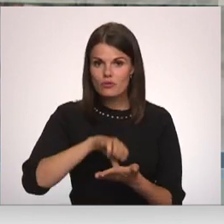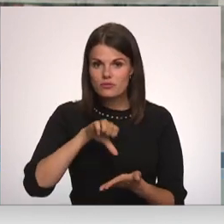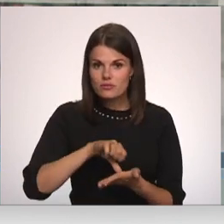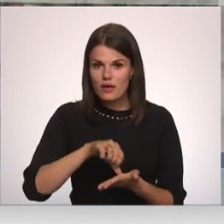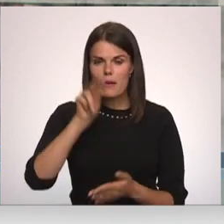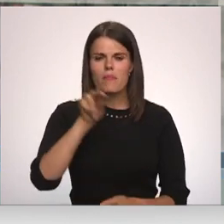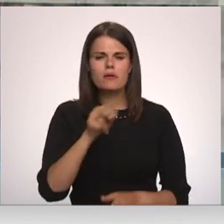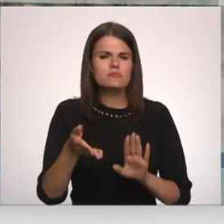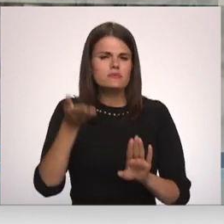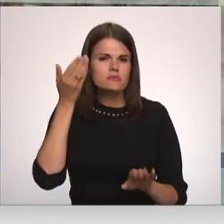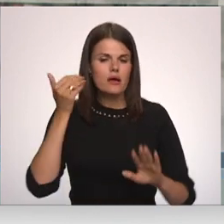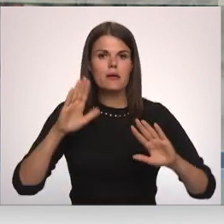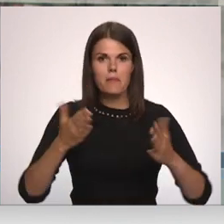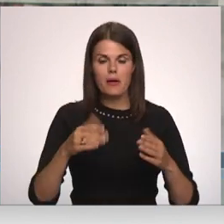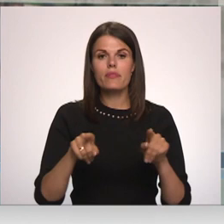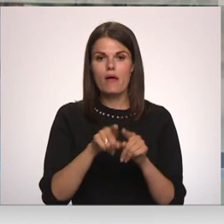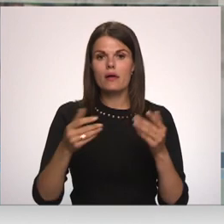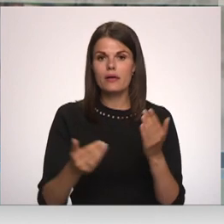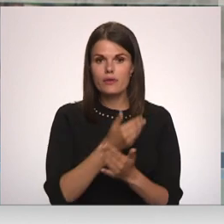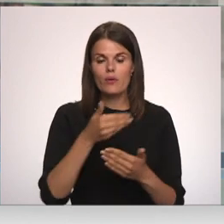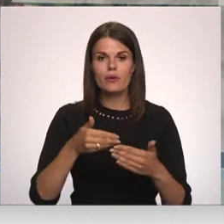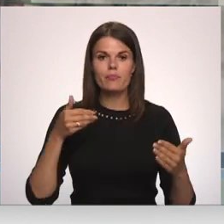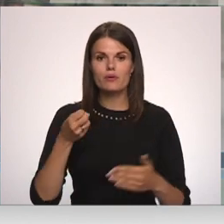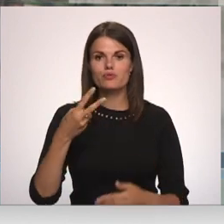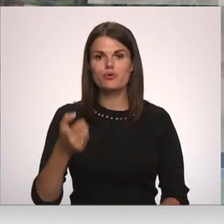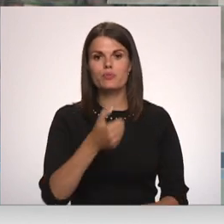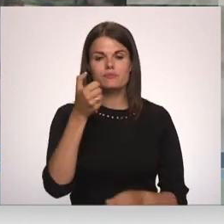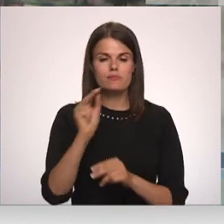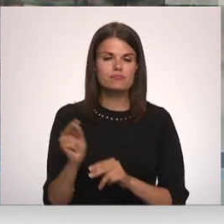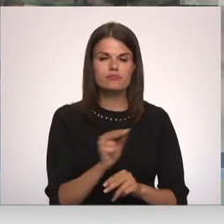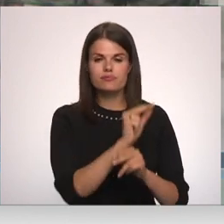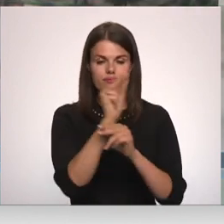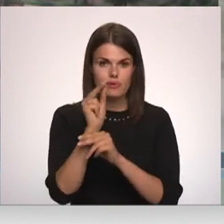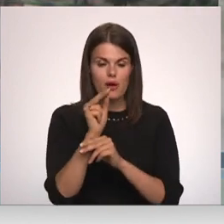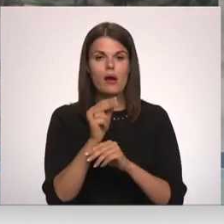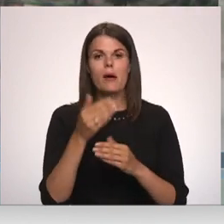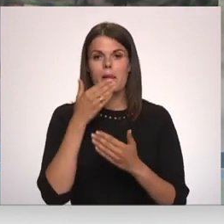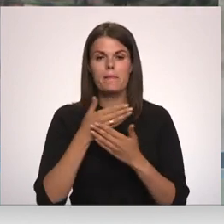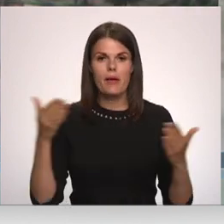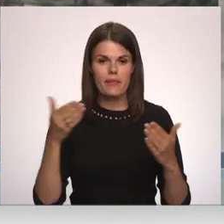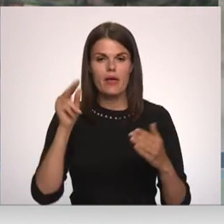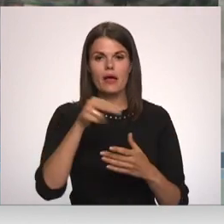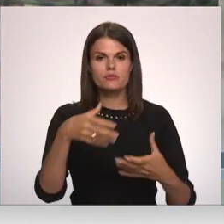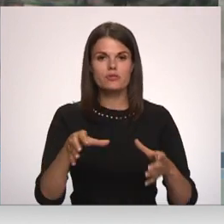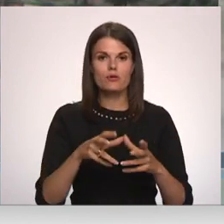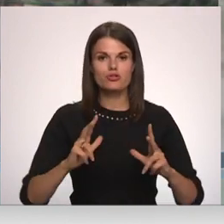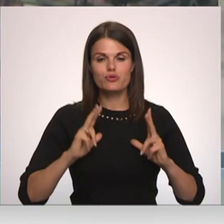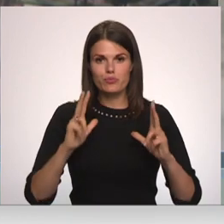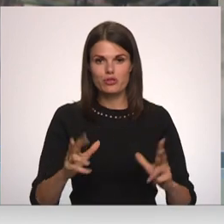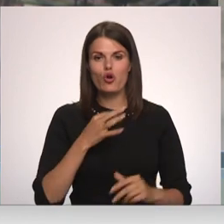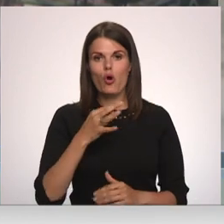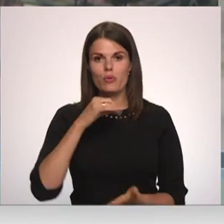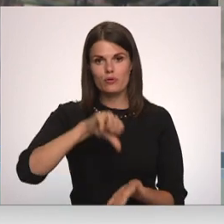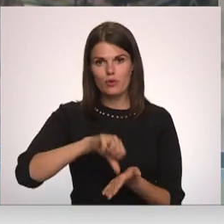Baznīca ir sena, bet vienlaikus arī jauna. To pirms 12 gadiem atjaunoja no drupām. Vietējās draudzes priekšnieks operas uzvedumu tā